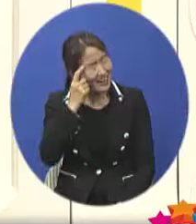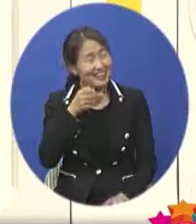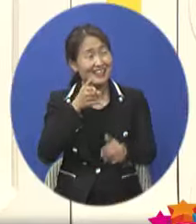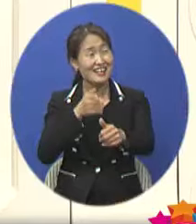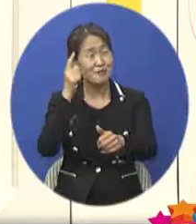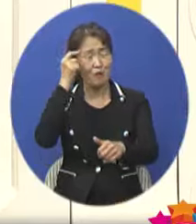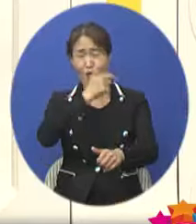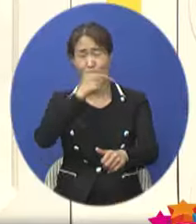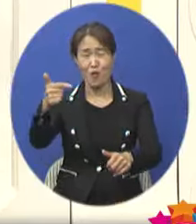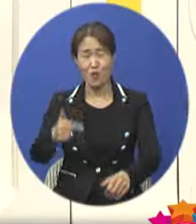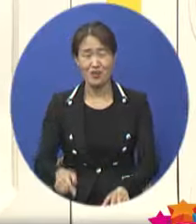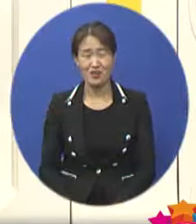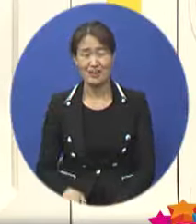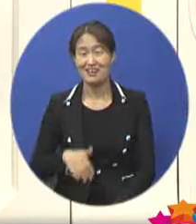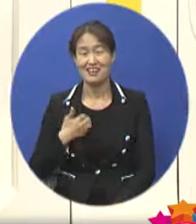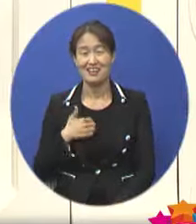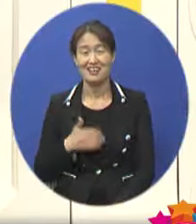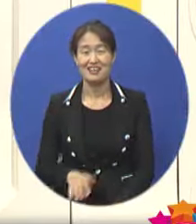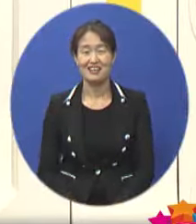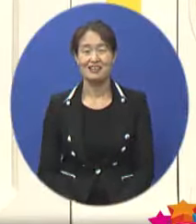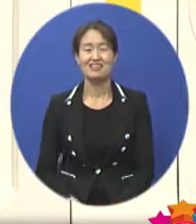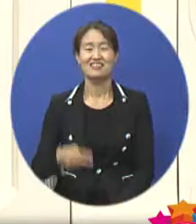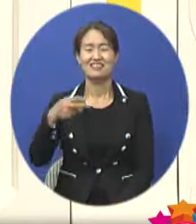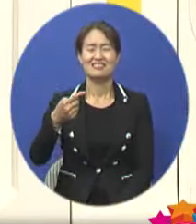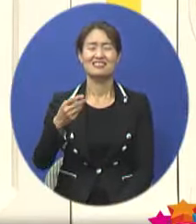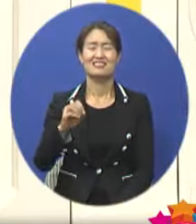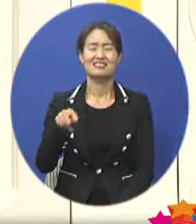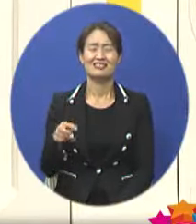머리는 크구만. 아유 모르겠대요. 등서평.